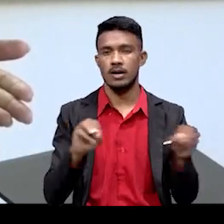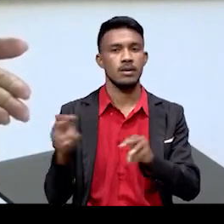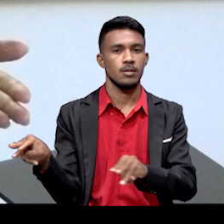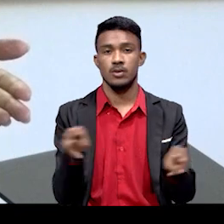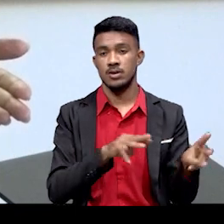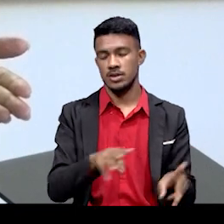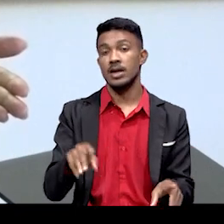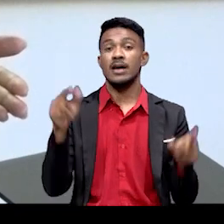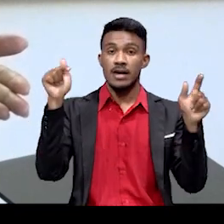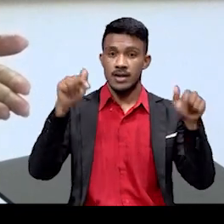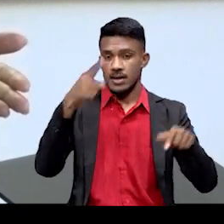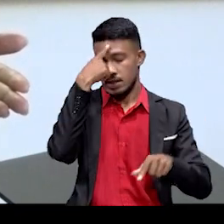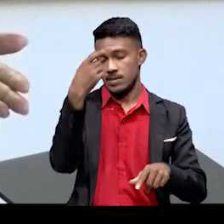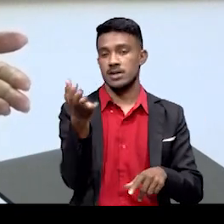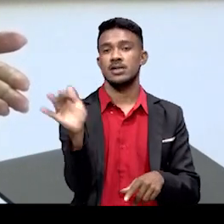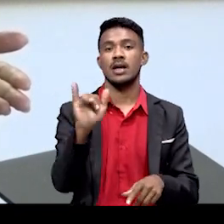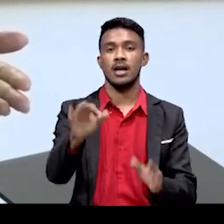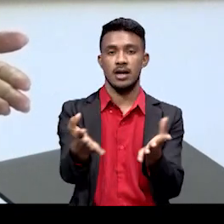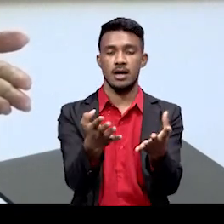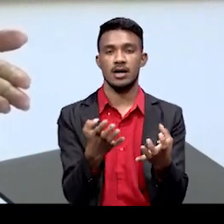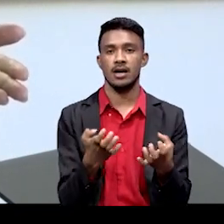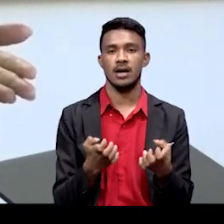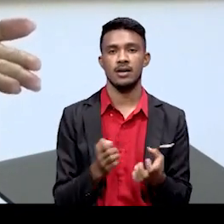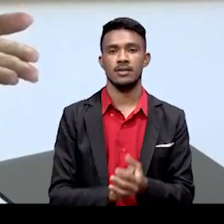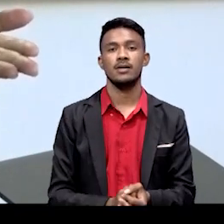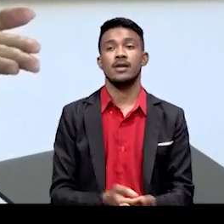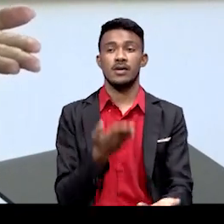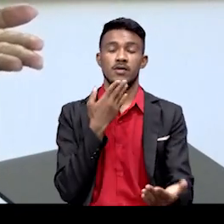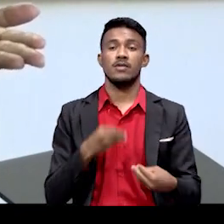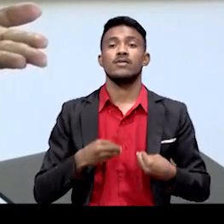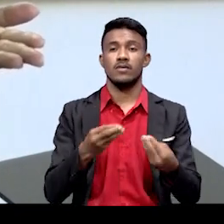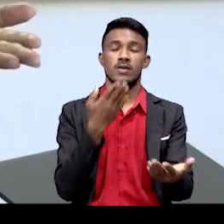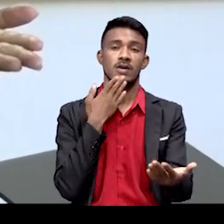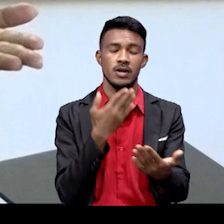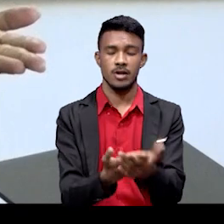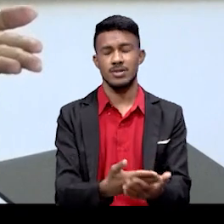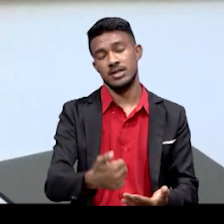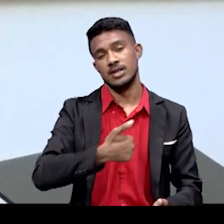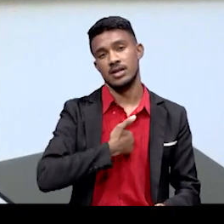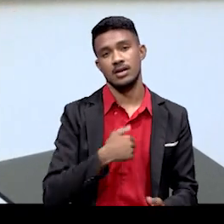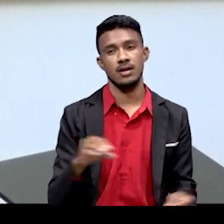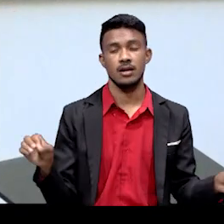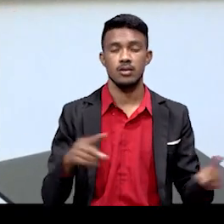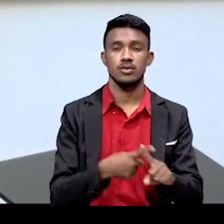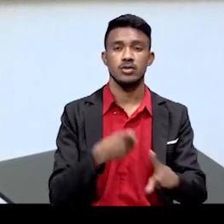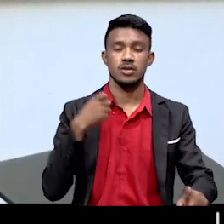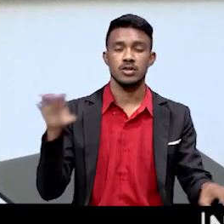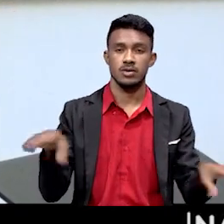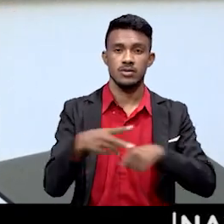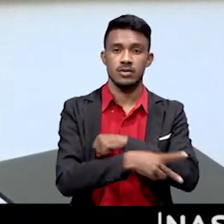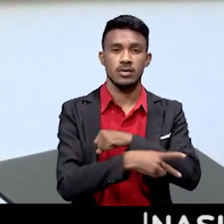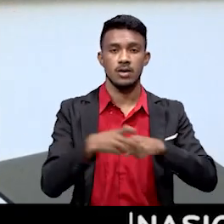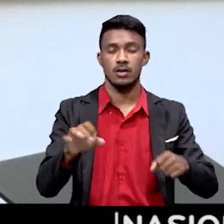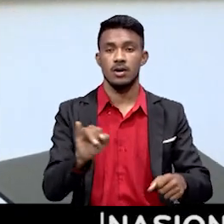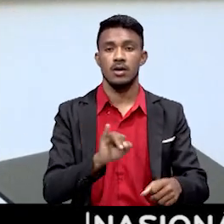ne tamba sira hakarak hakarak beneficio ne sira lajo beneficio ida nebe mak maisi pensam vitalisa i